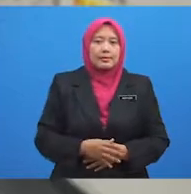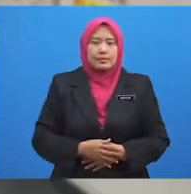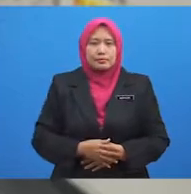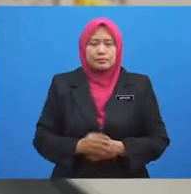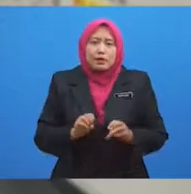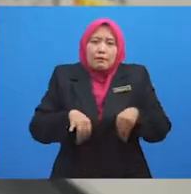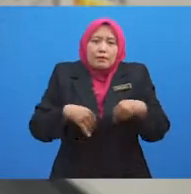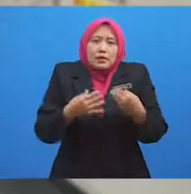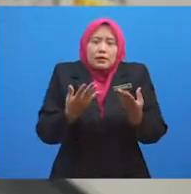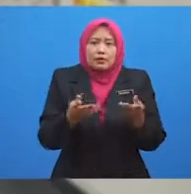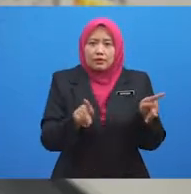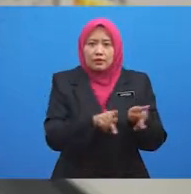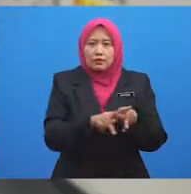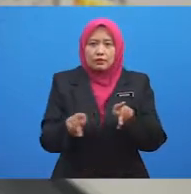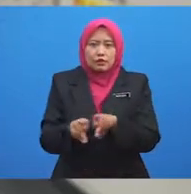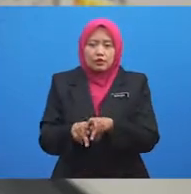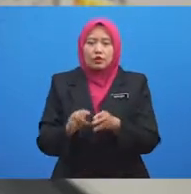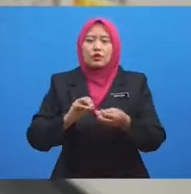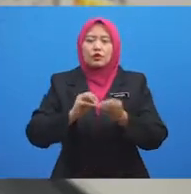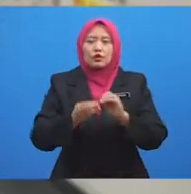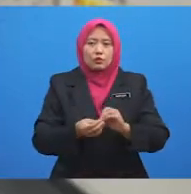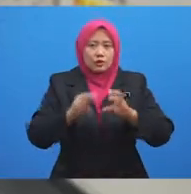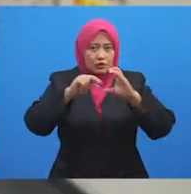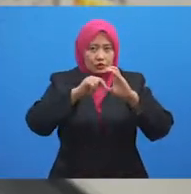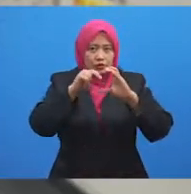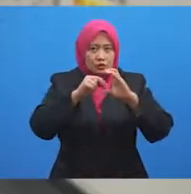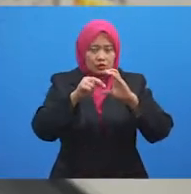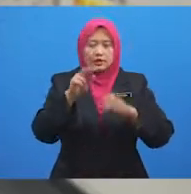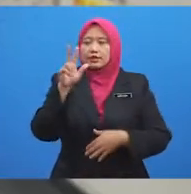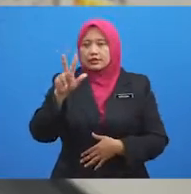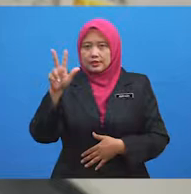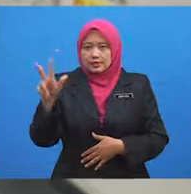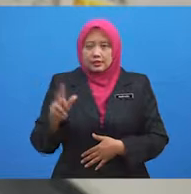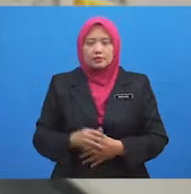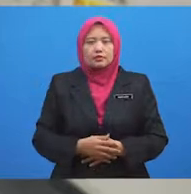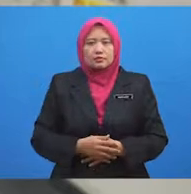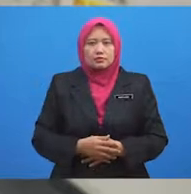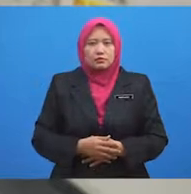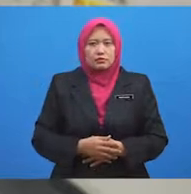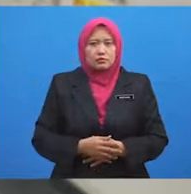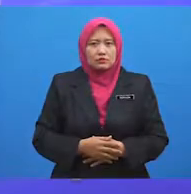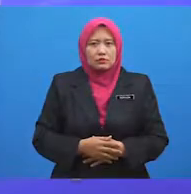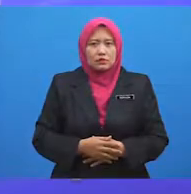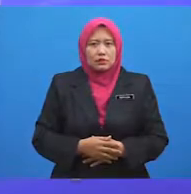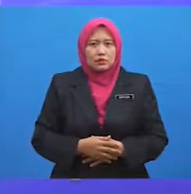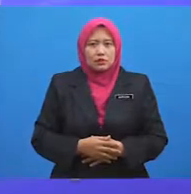Bagaimana pula dengan nombor nukleon ketiga-tiga isotop oksigen